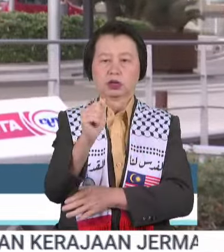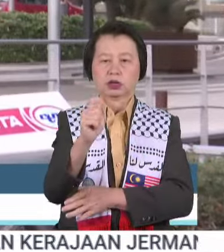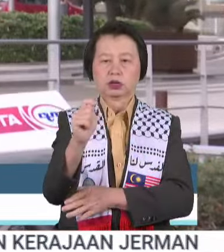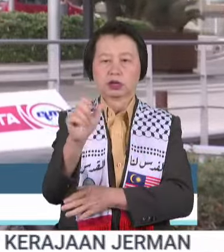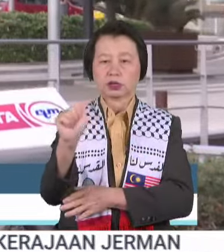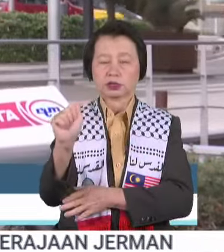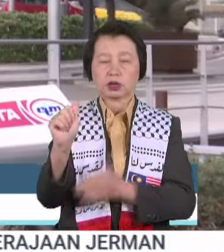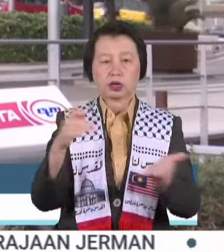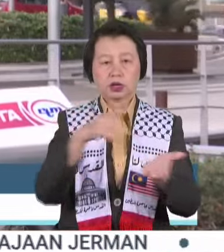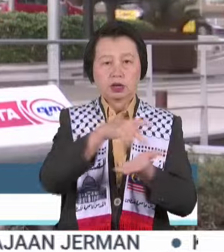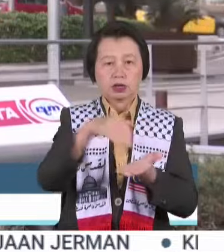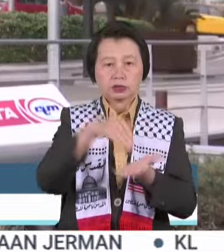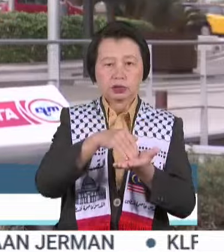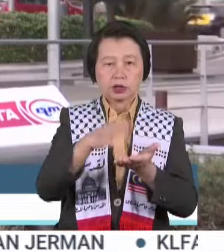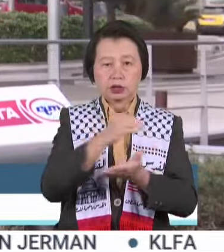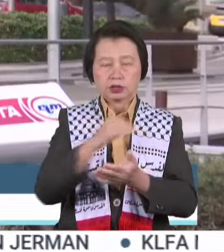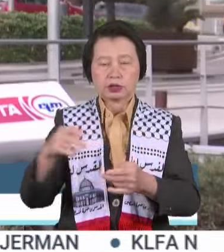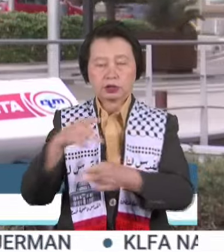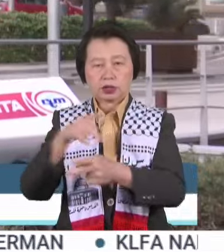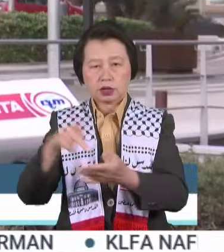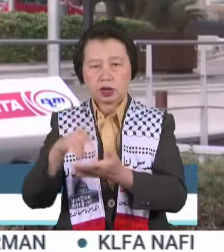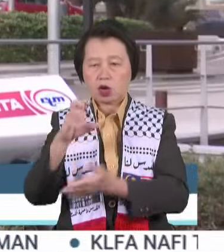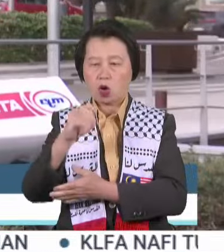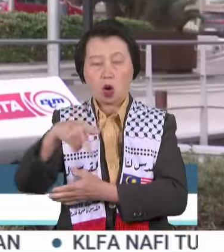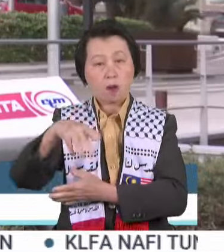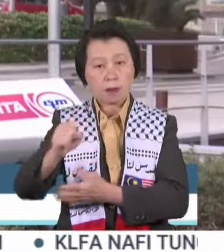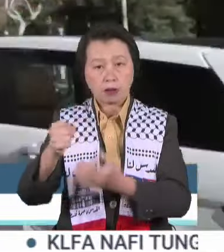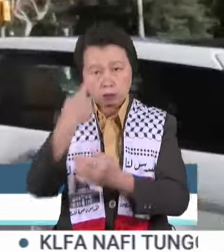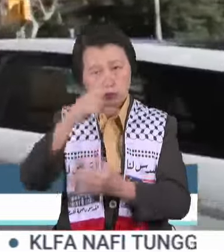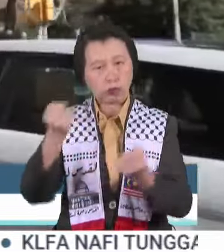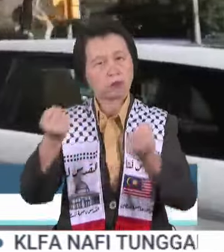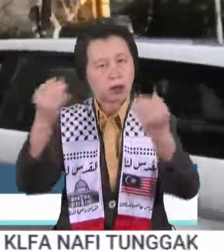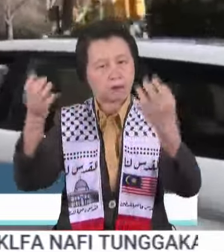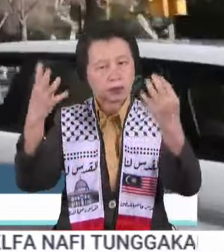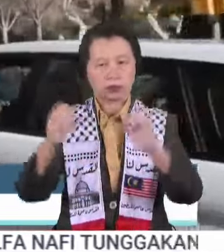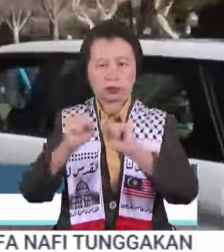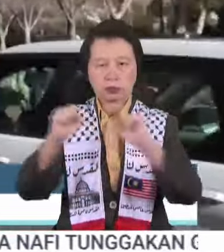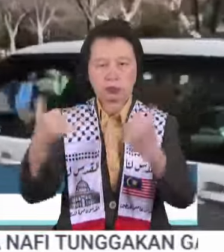center tapi juga sebagai hub operasi bagi banyak syarikat.